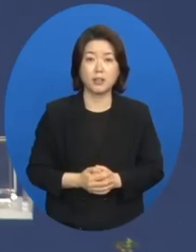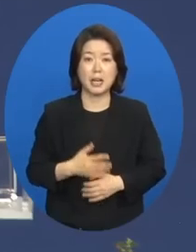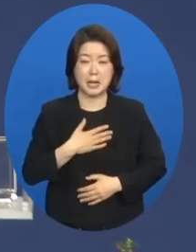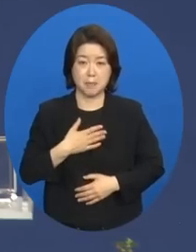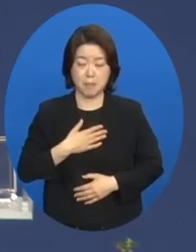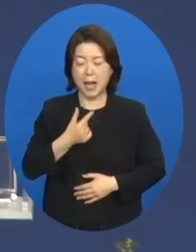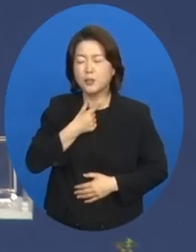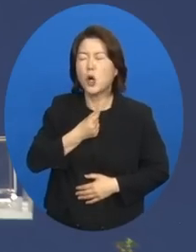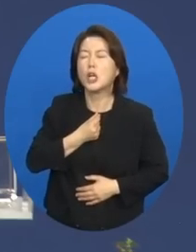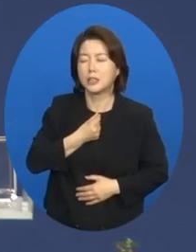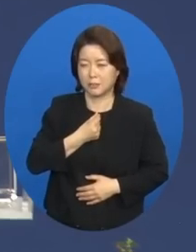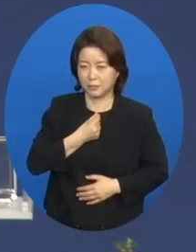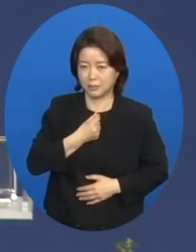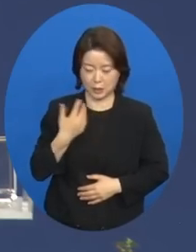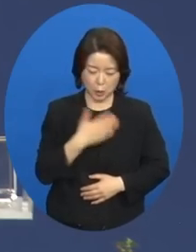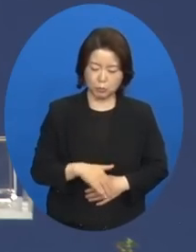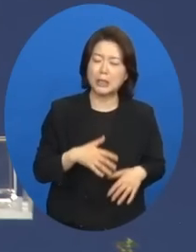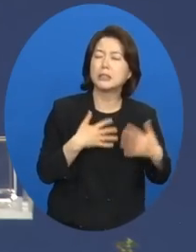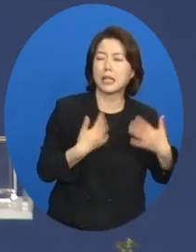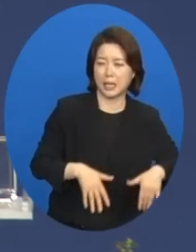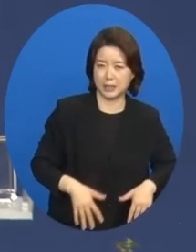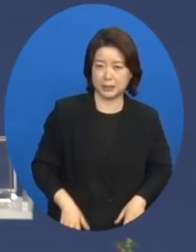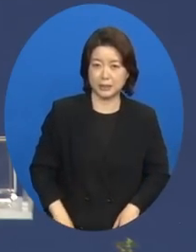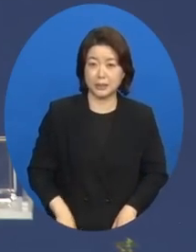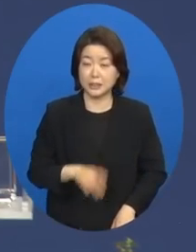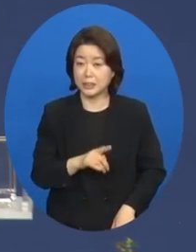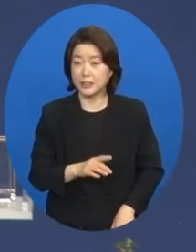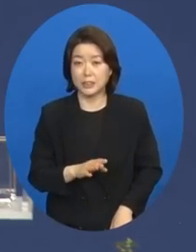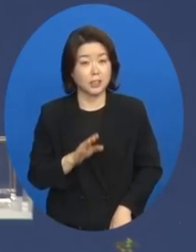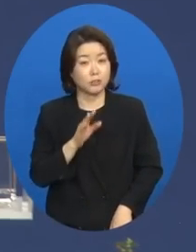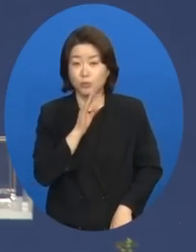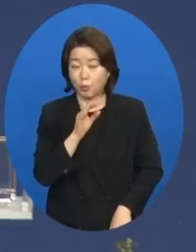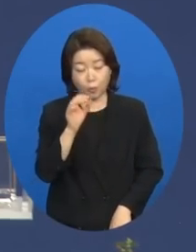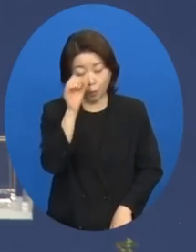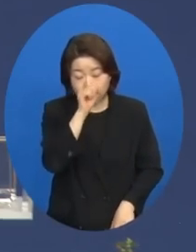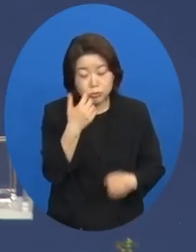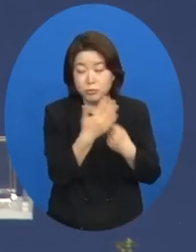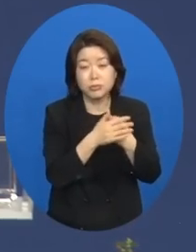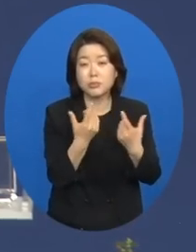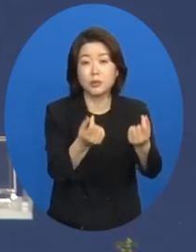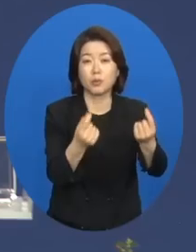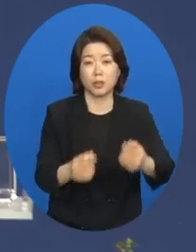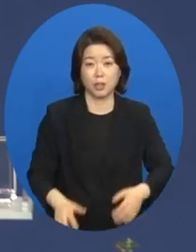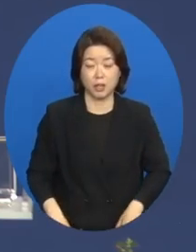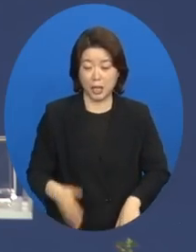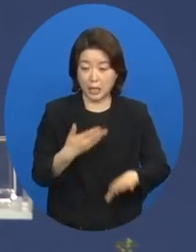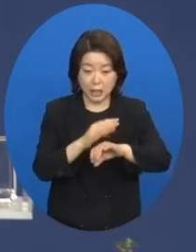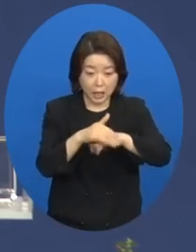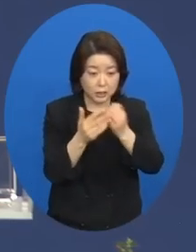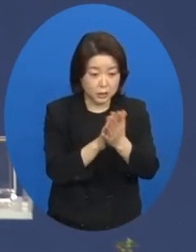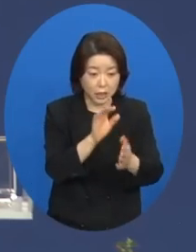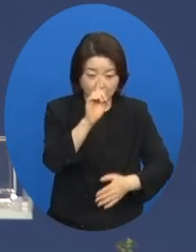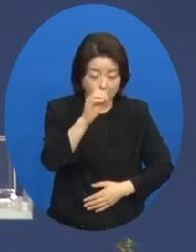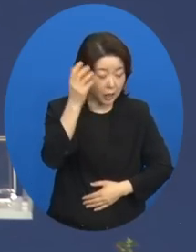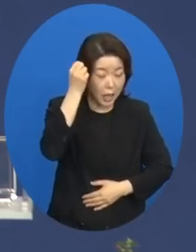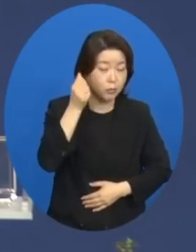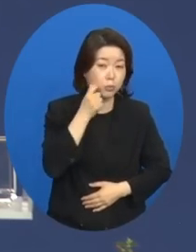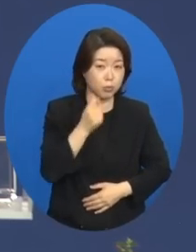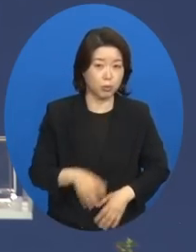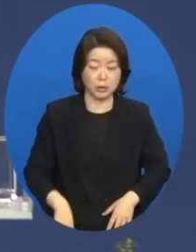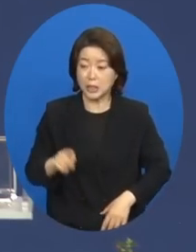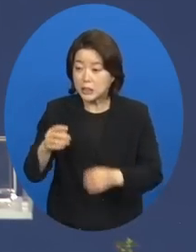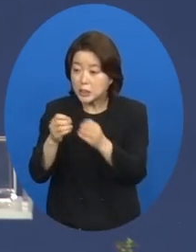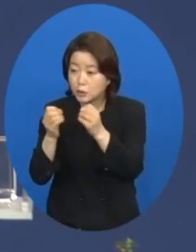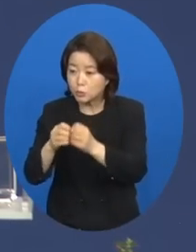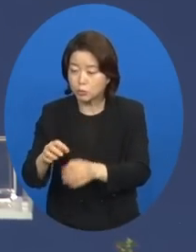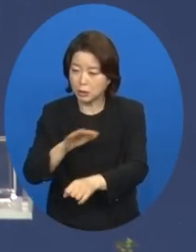마음은 원이로되 육신이 약하도다. 이걸 너무너무 은혜스럽게 다른 성경 구절 하나도 암송 못하면서 이